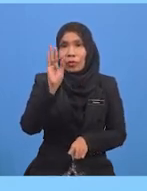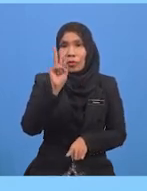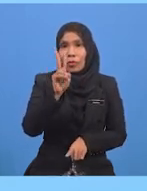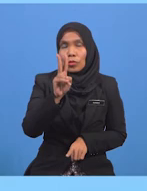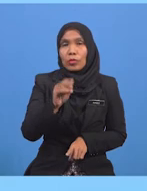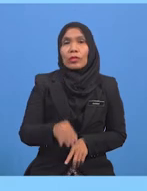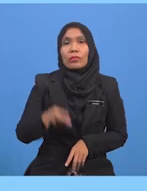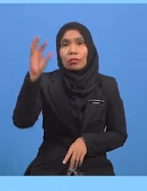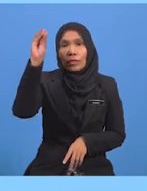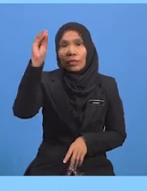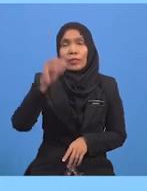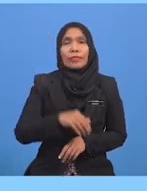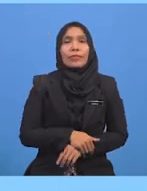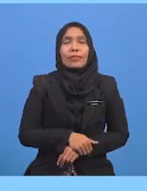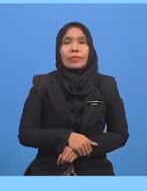172 darjah.